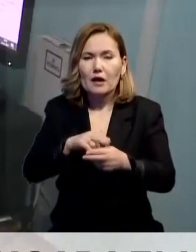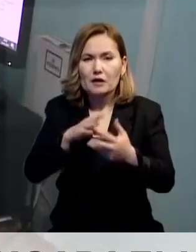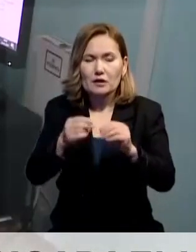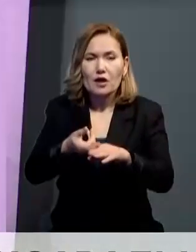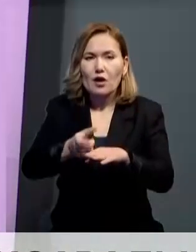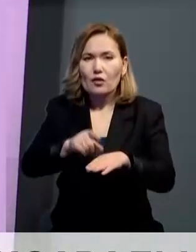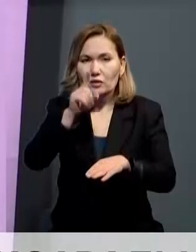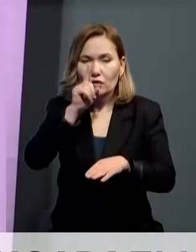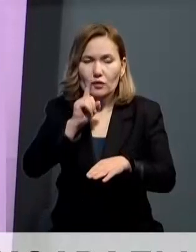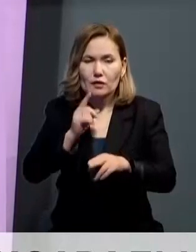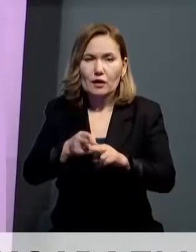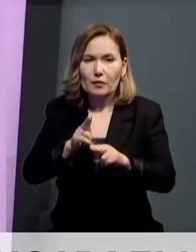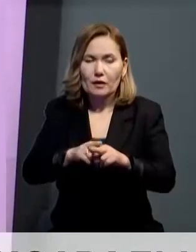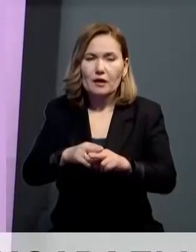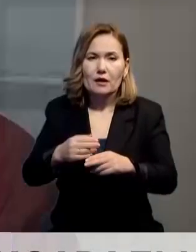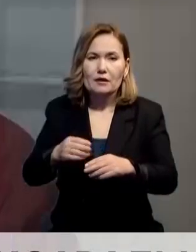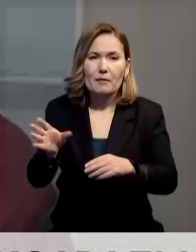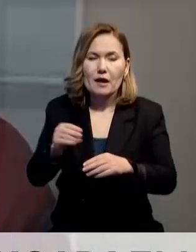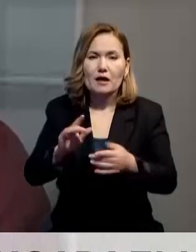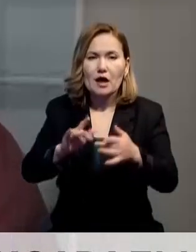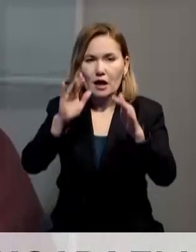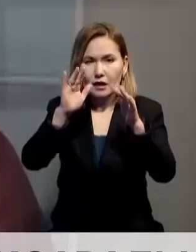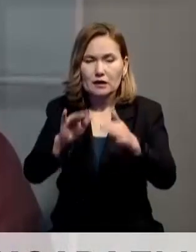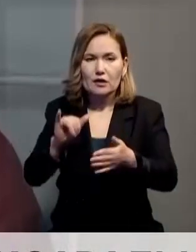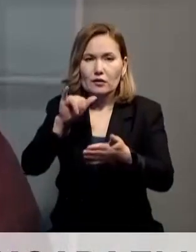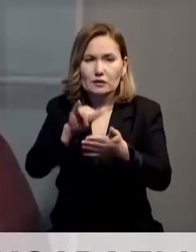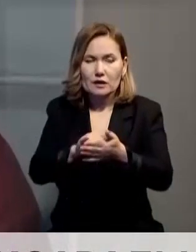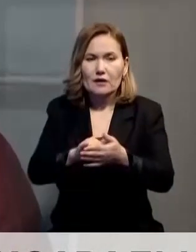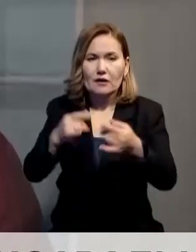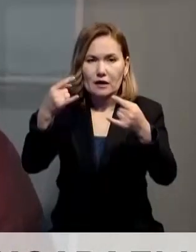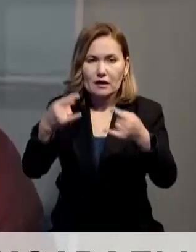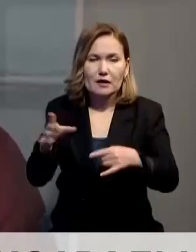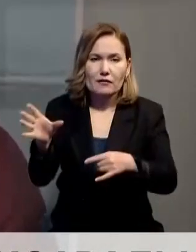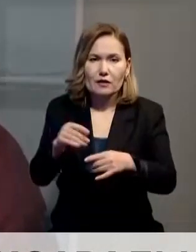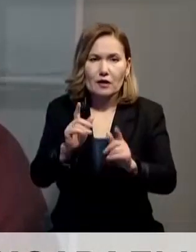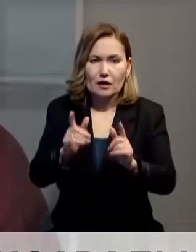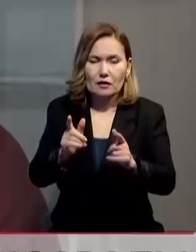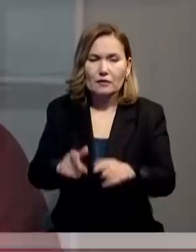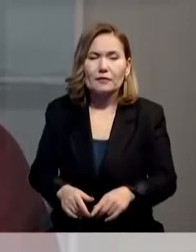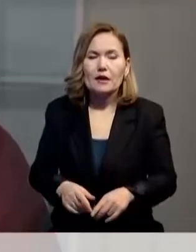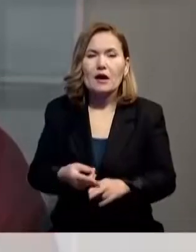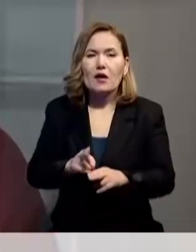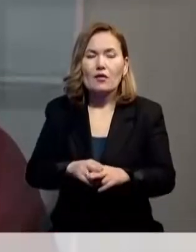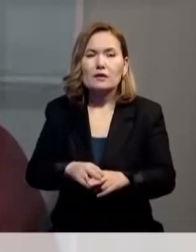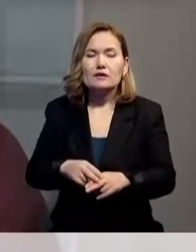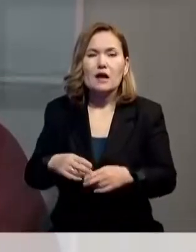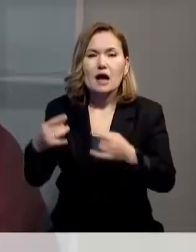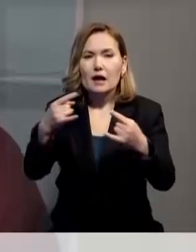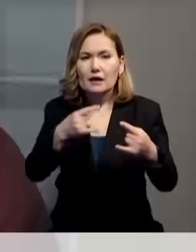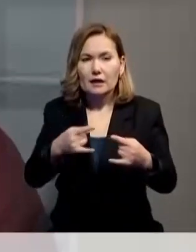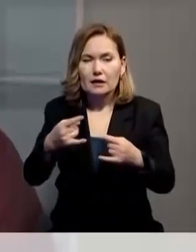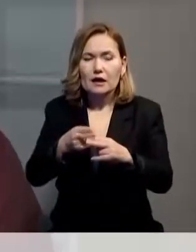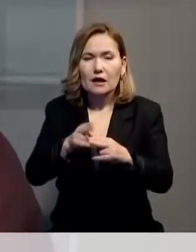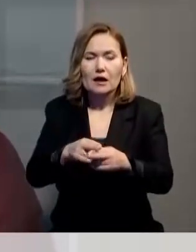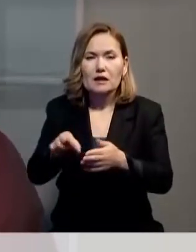Енді ол мәлімет бірден орталық жүйеге тіркеледі. Сложности были с тем, что рентген нәтижесі қолында болмаған соң науқастарға да қиын